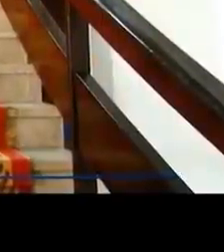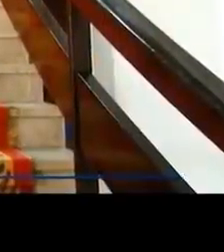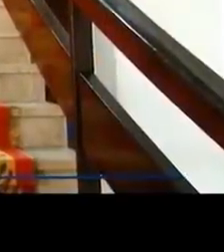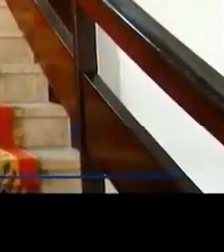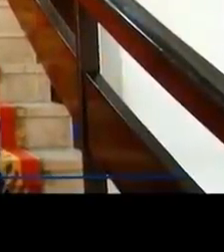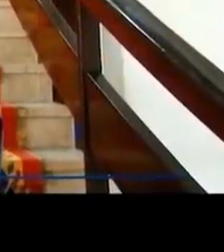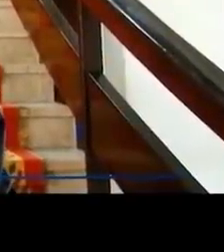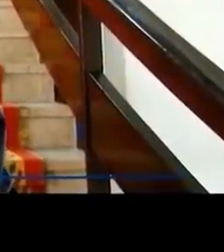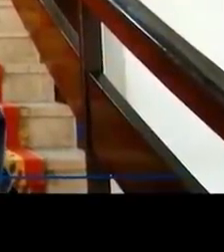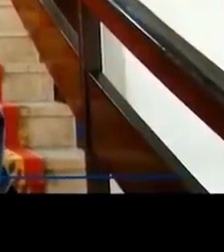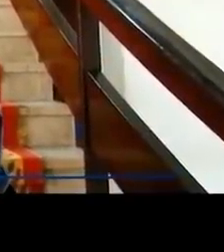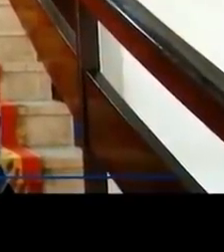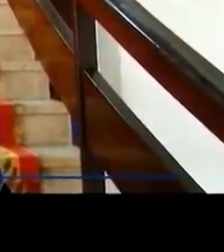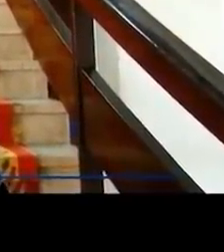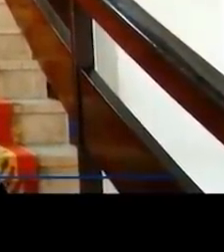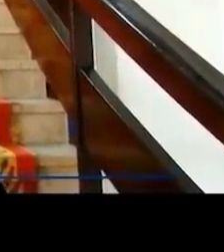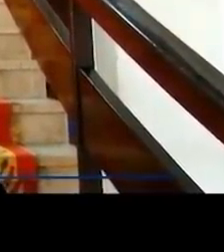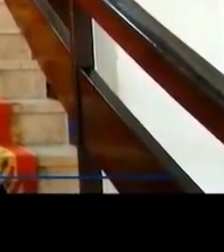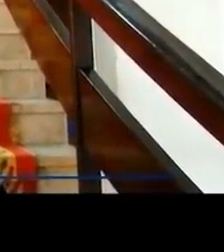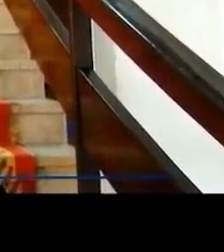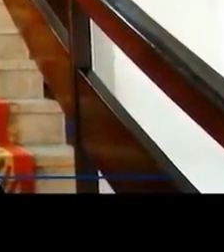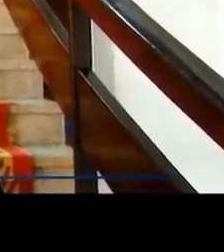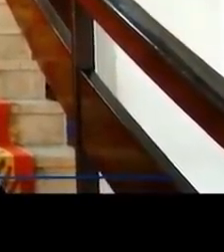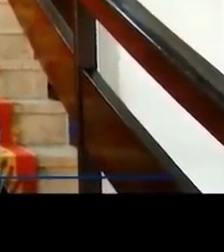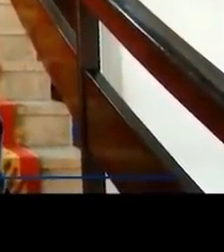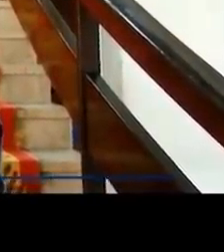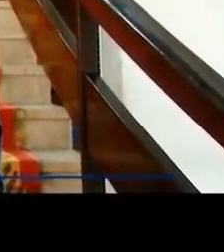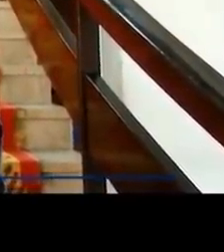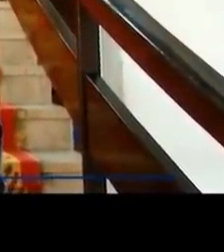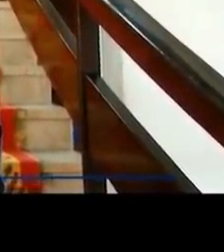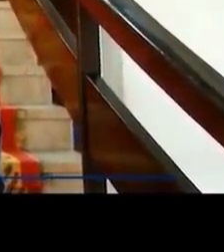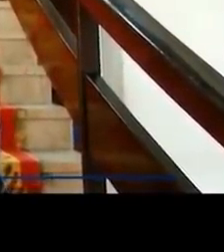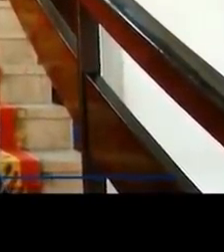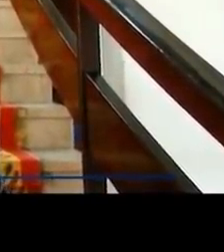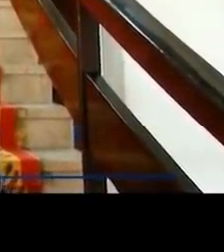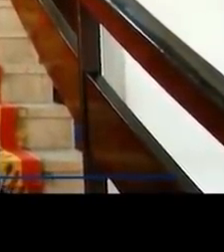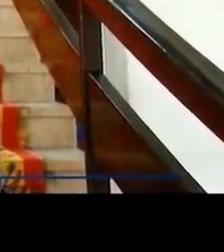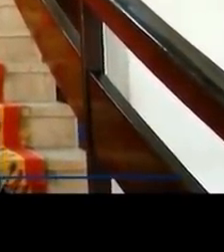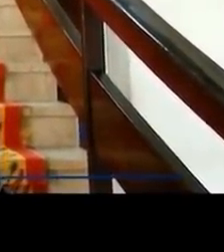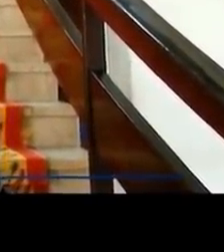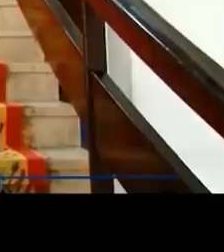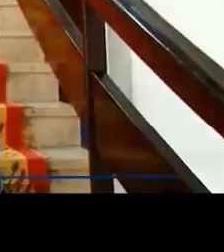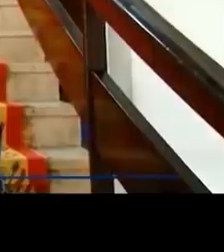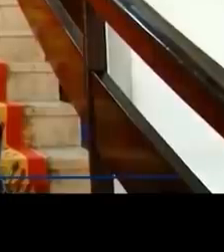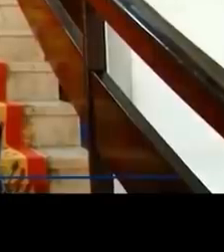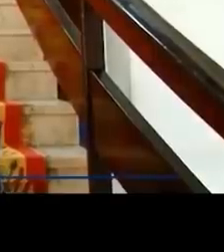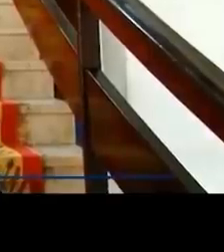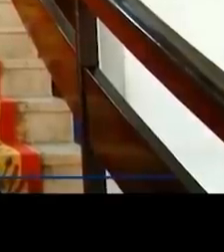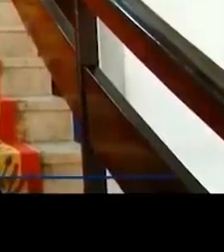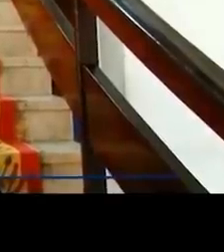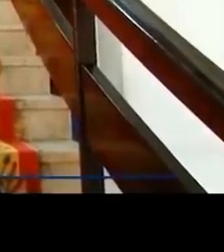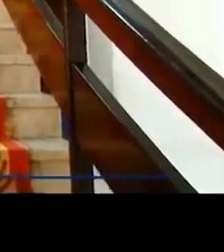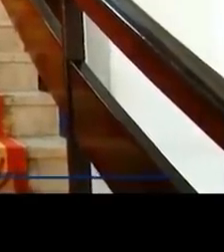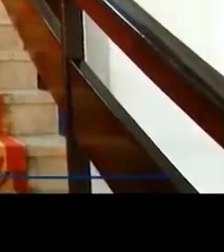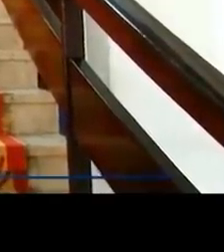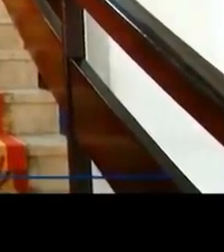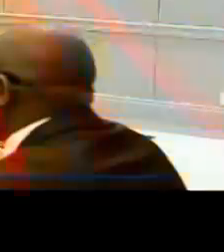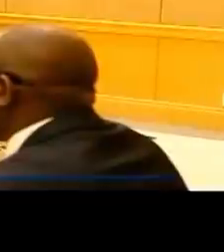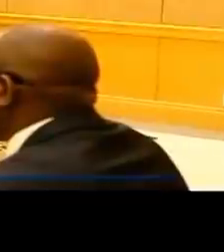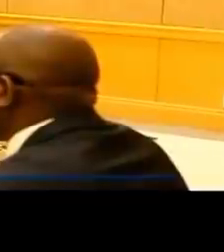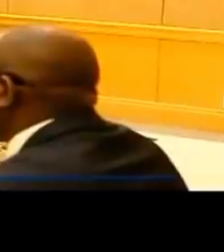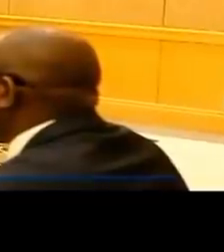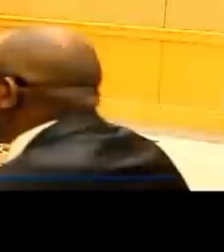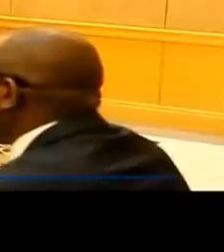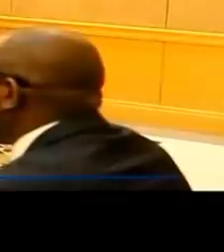Lacs. Et dans ce travail de collaboration, il a une forte attente